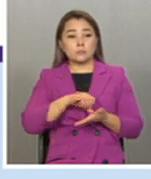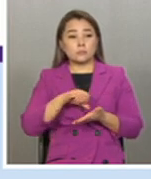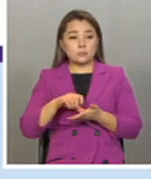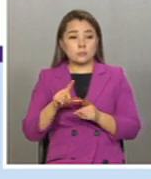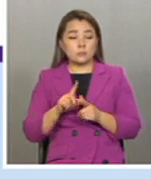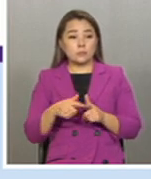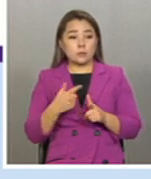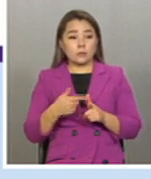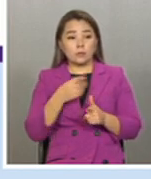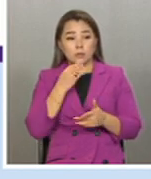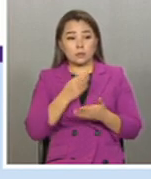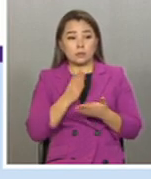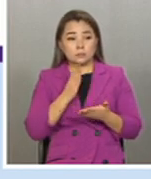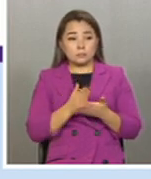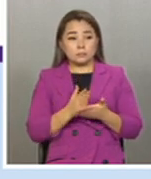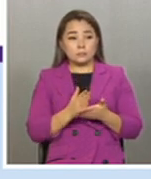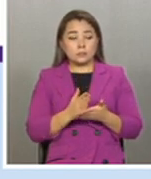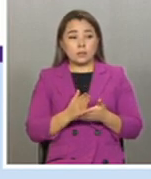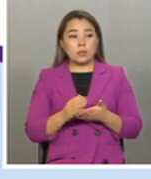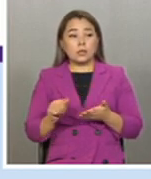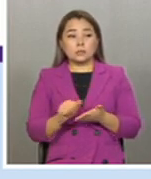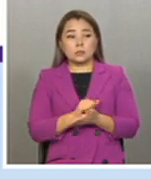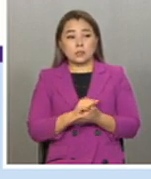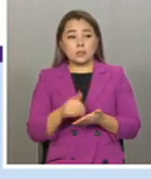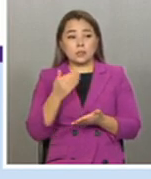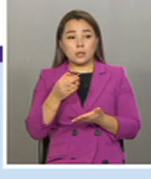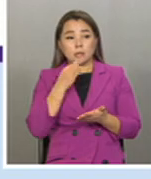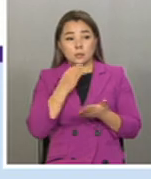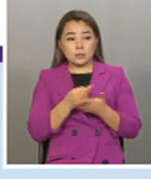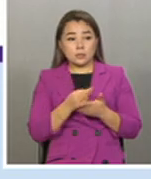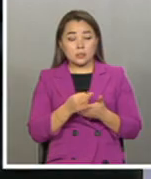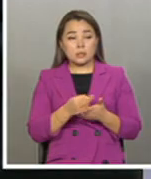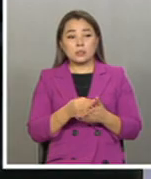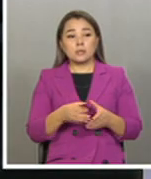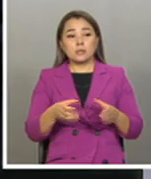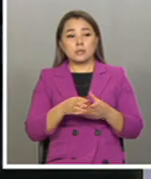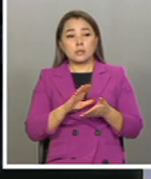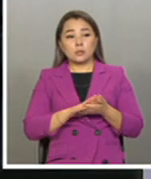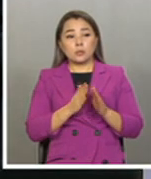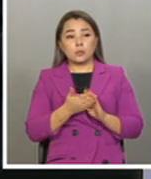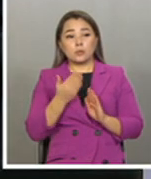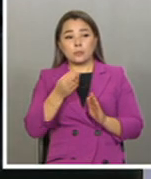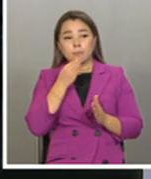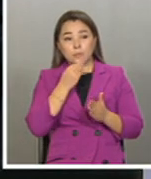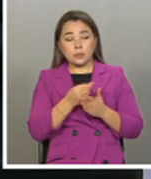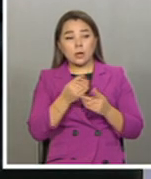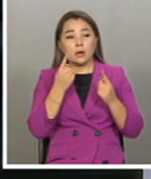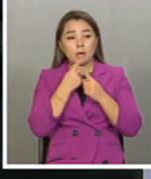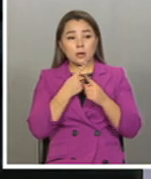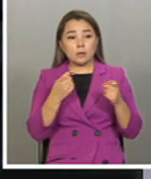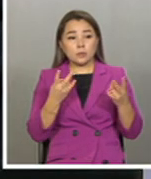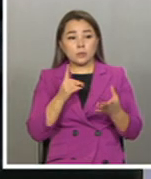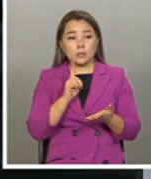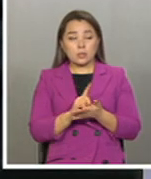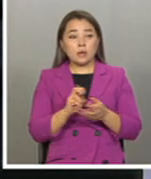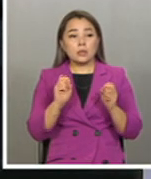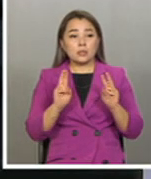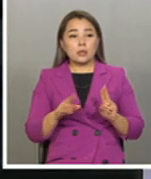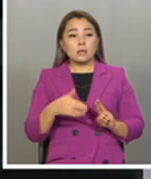атауы. Ал декларация ол ресми тұлғаларды хабардар етуге